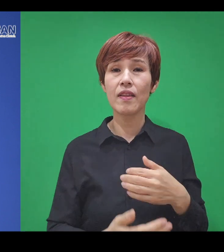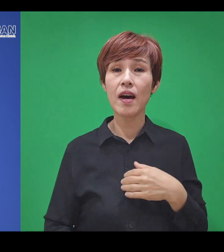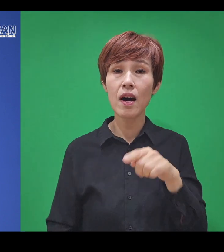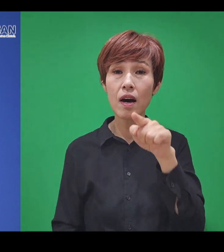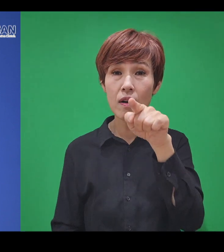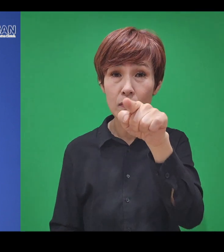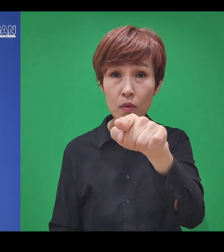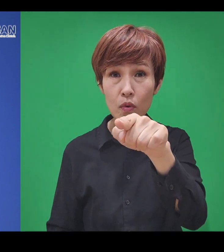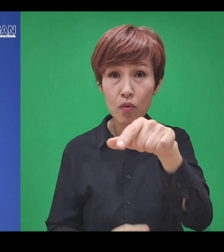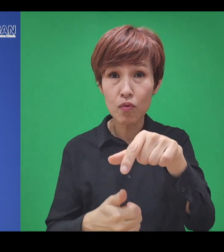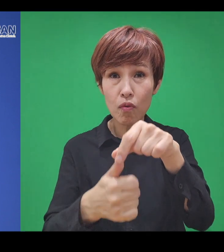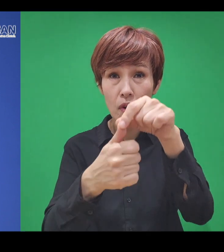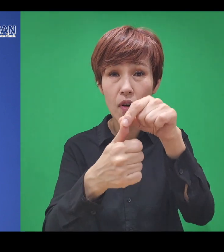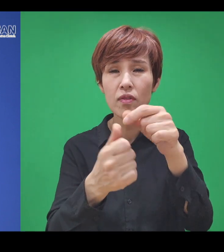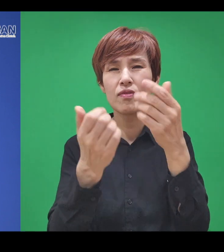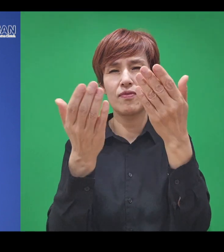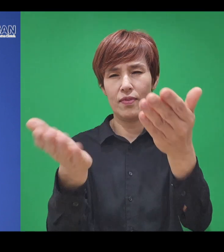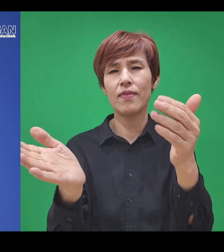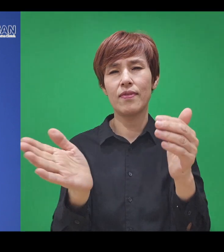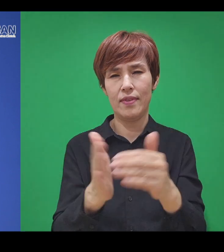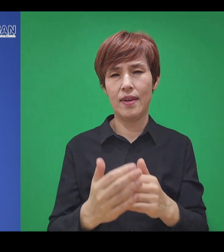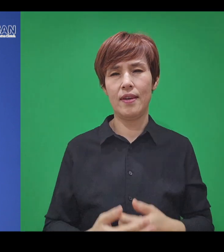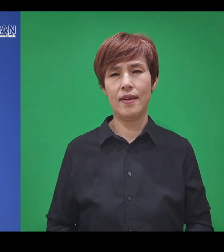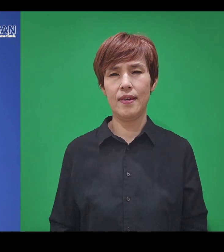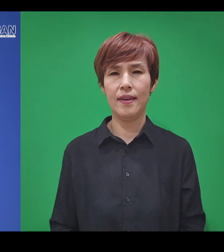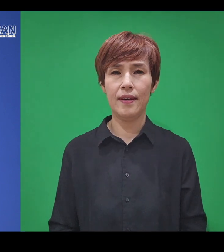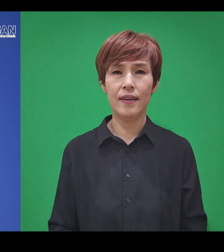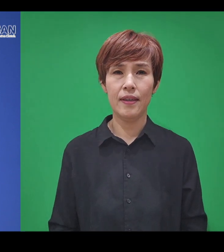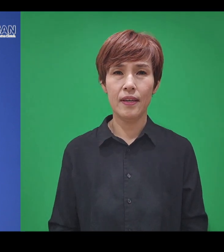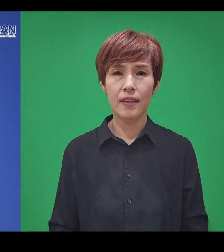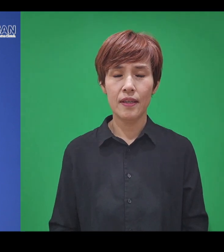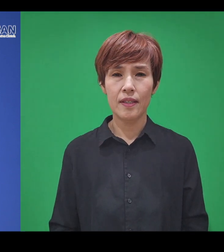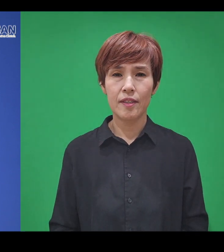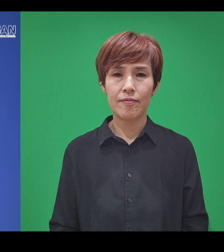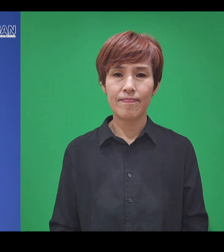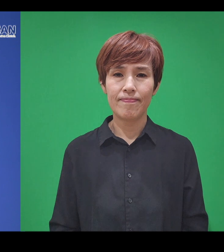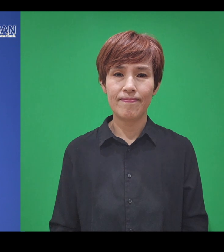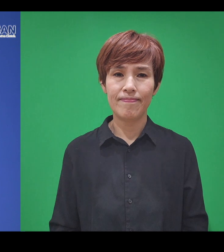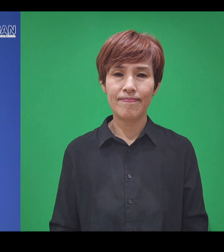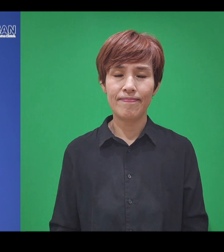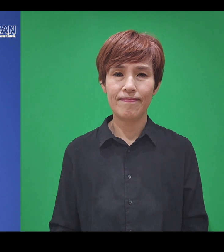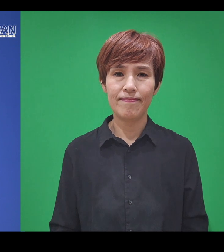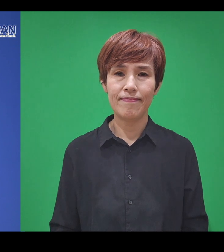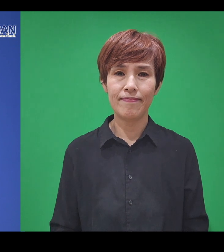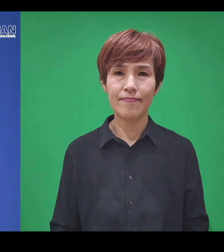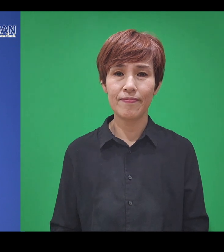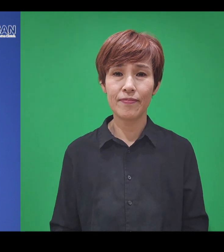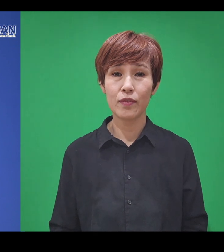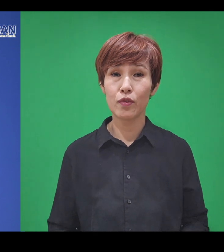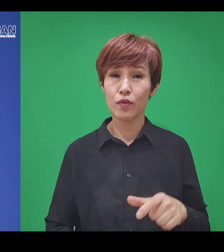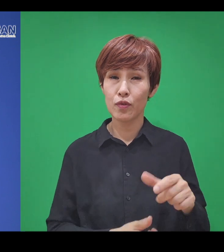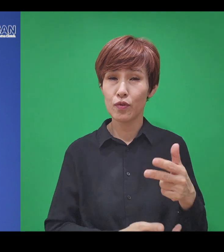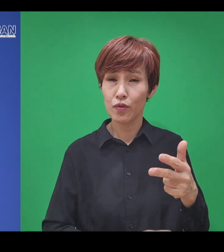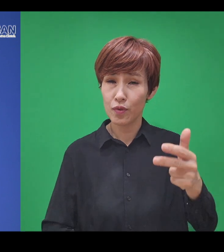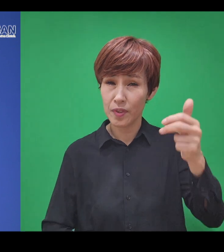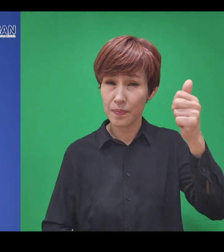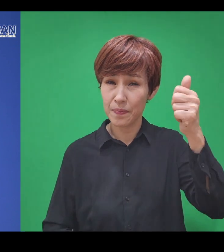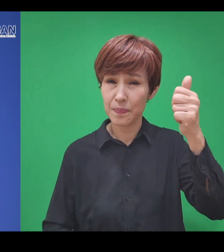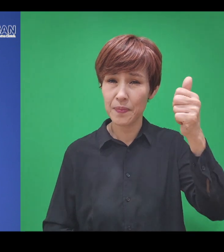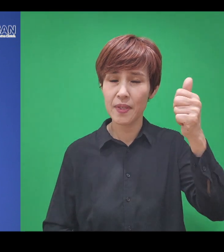일에 실패하지 않았다. 라고 말해주심이 우리 구주의